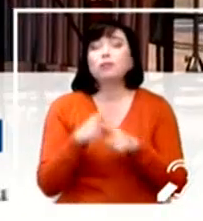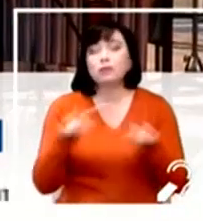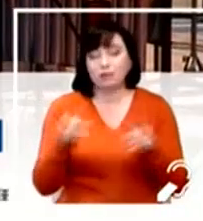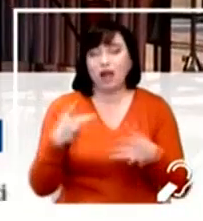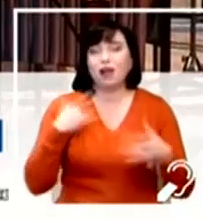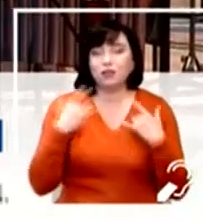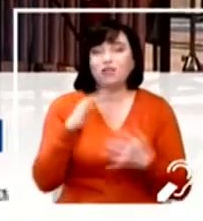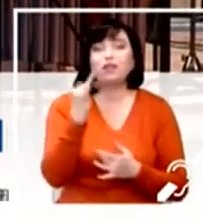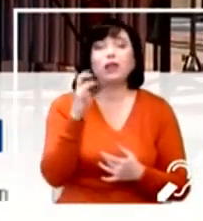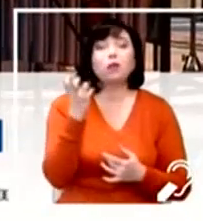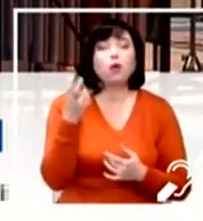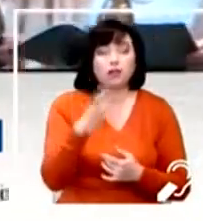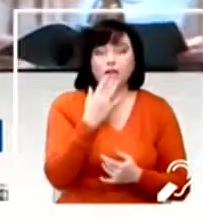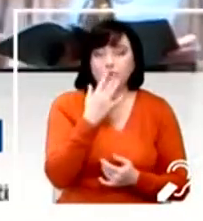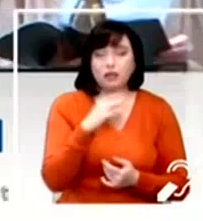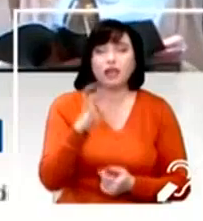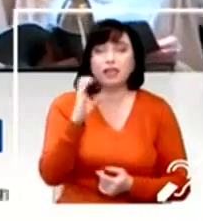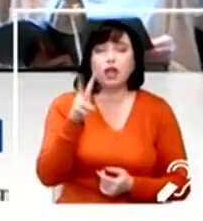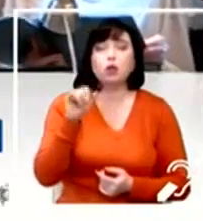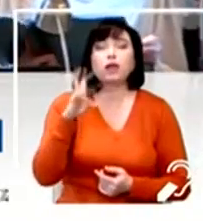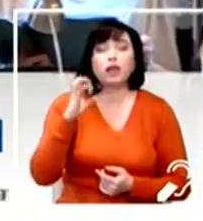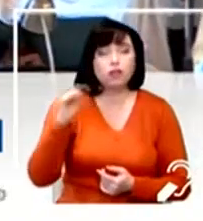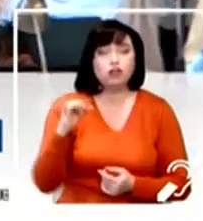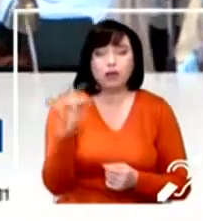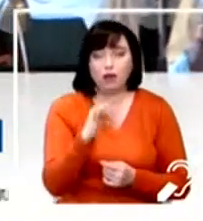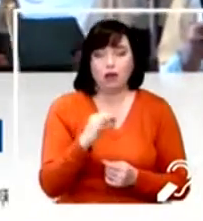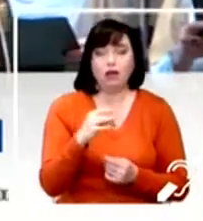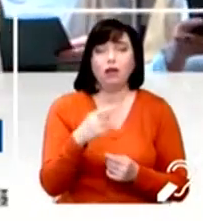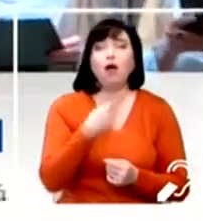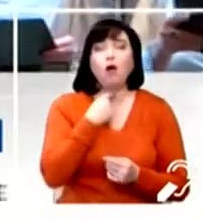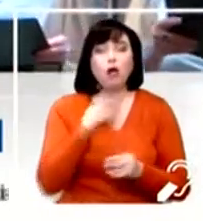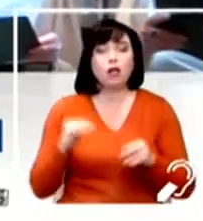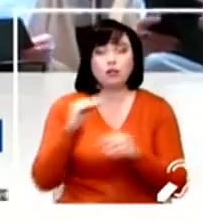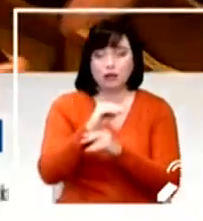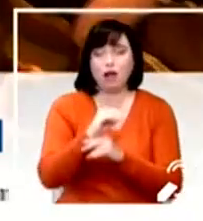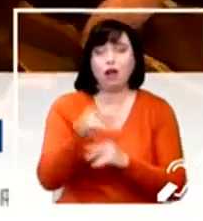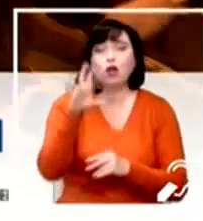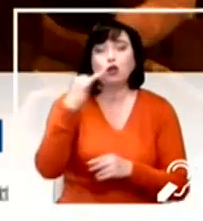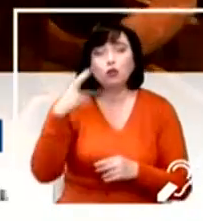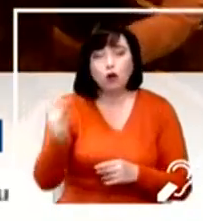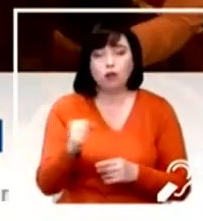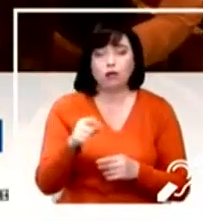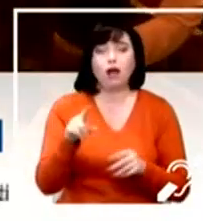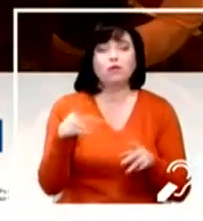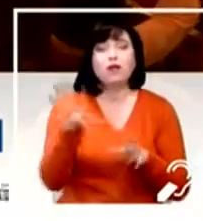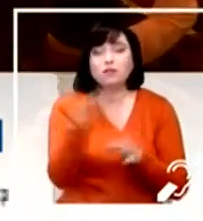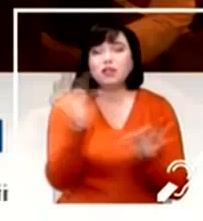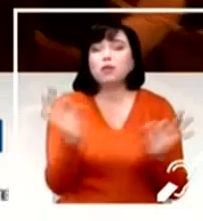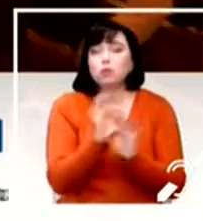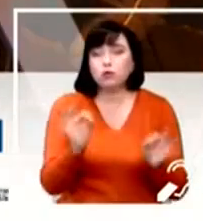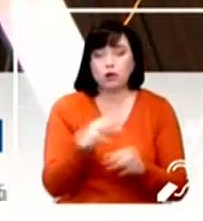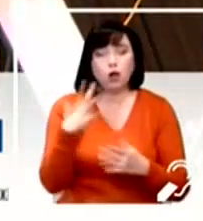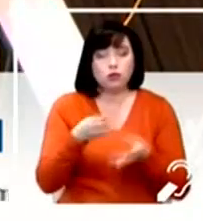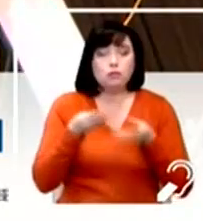Interpretată de artiștii filarmonicii naționale Serghei Lunchevici și colorată de vocile Capelei Corale Doina, compozițiile muzicale au ajuns